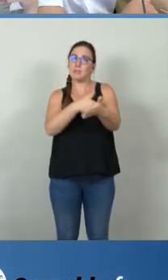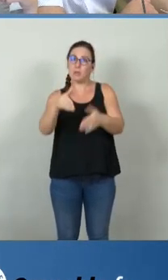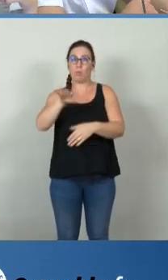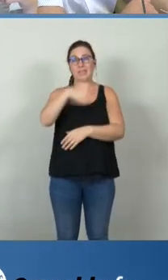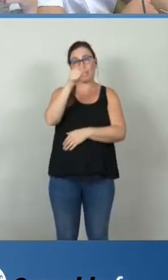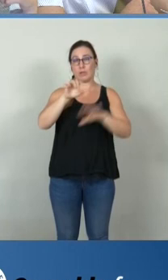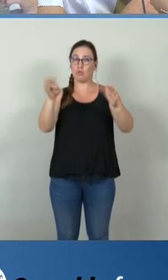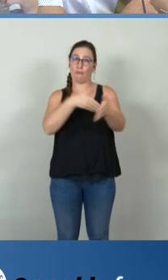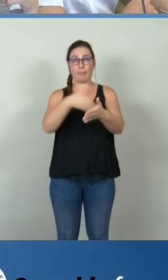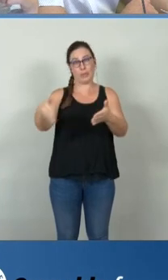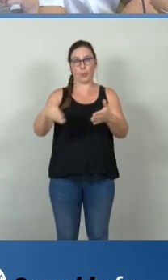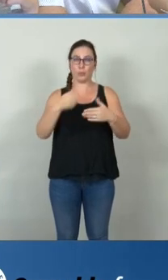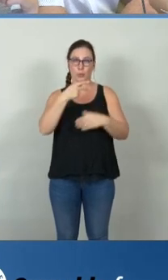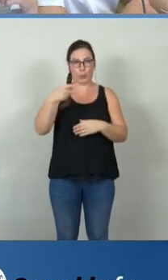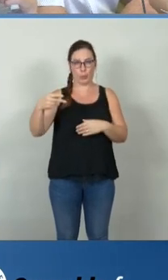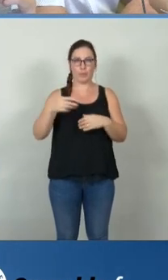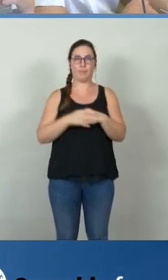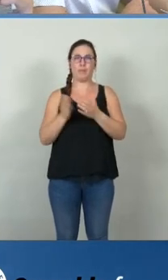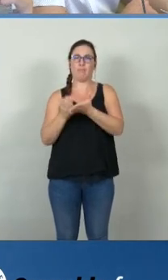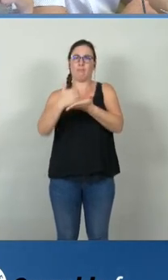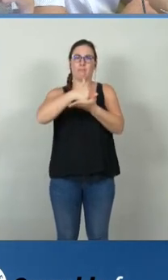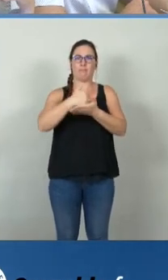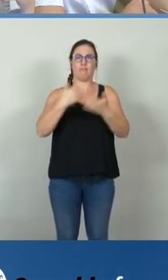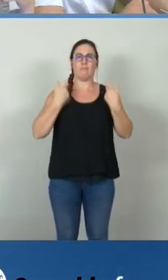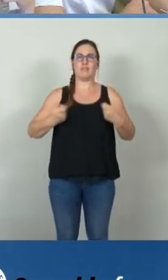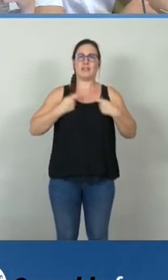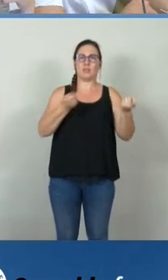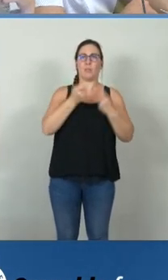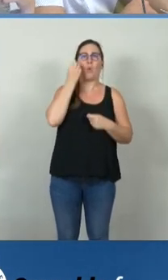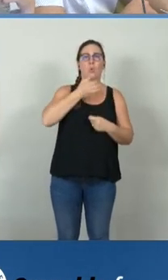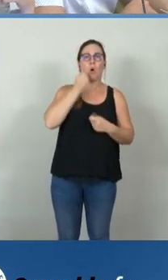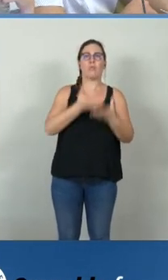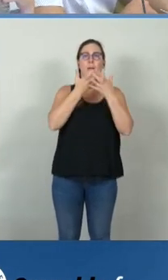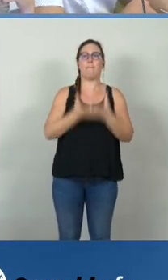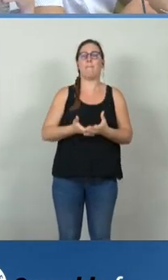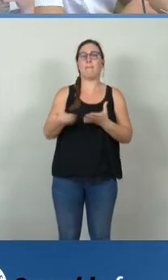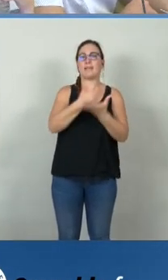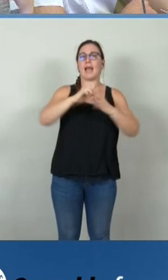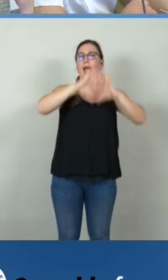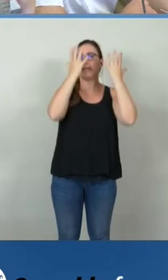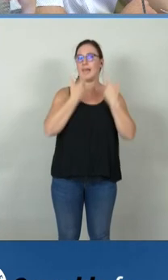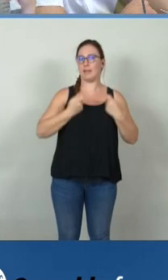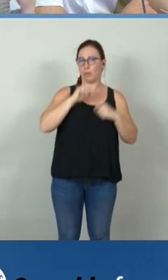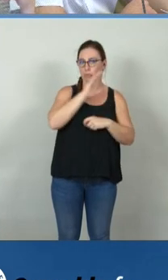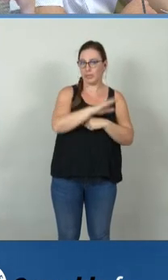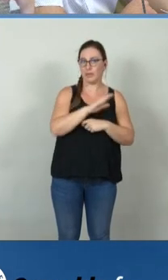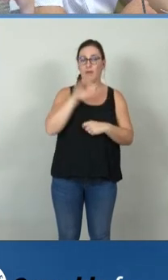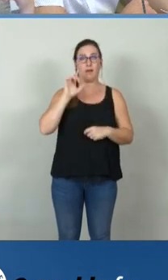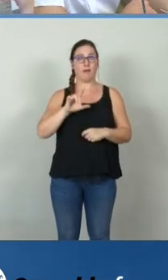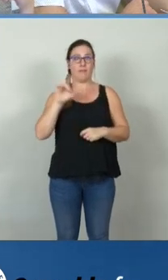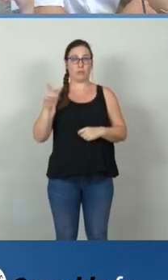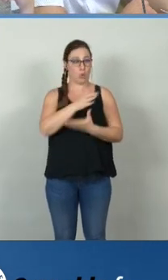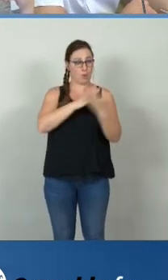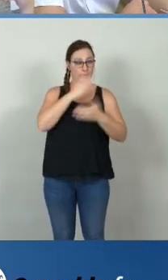9 avec des dépenses de gestion courante qui concernent la masse salariale l'année 2022 a vu à mi-année